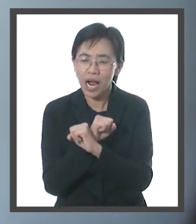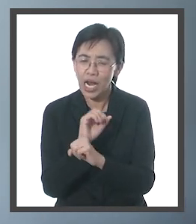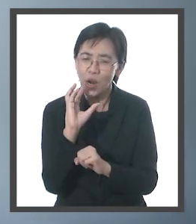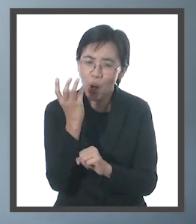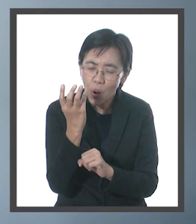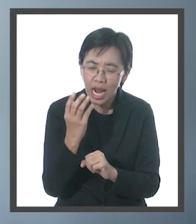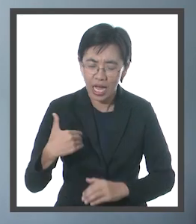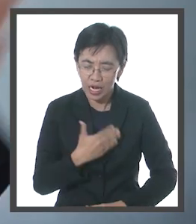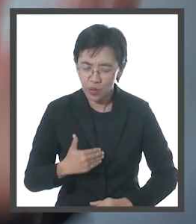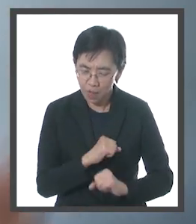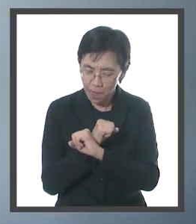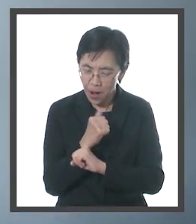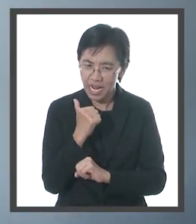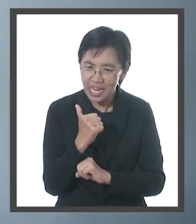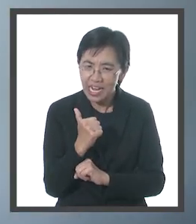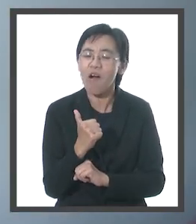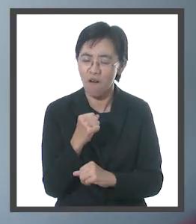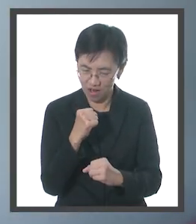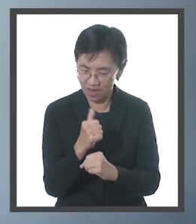ขภาพด้วยนะมาใช้ได้เ